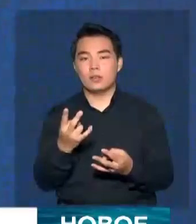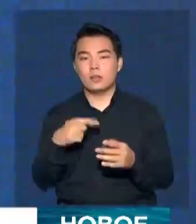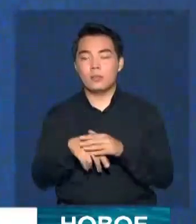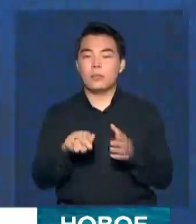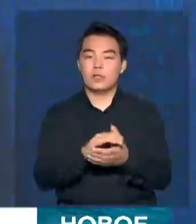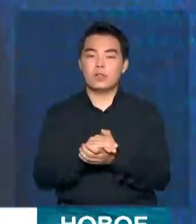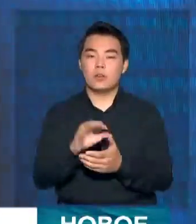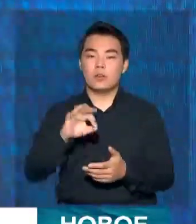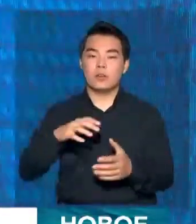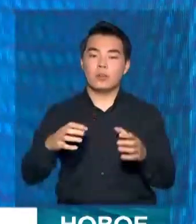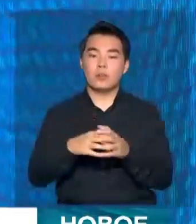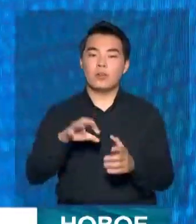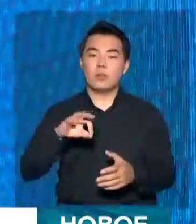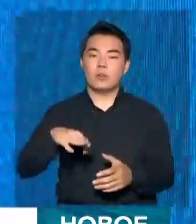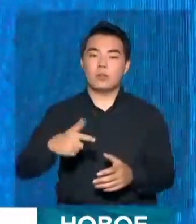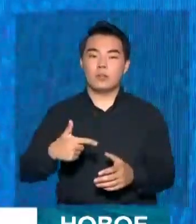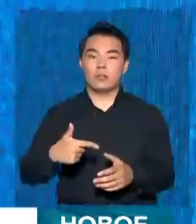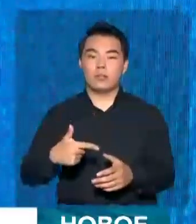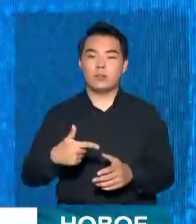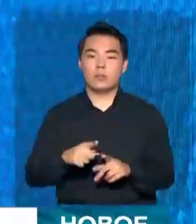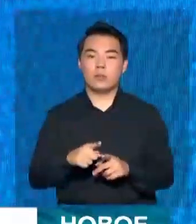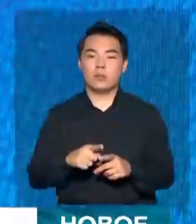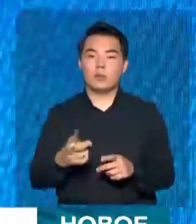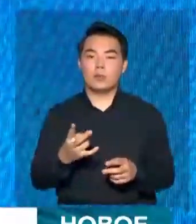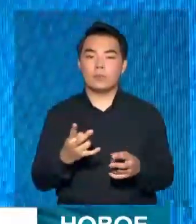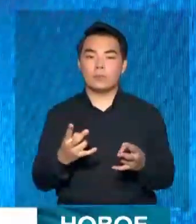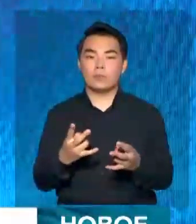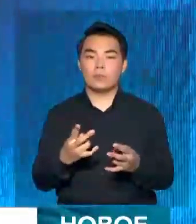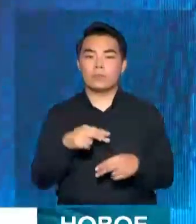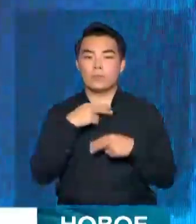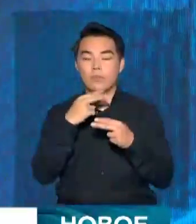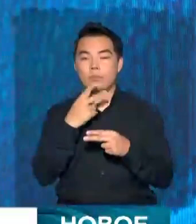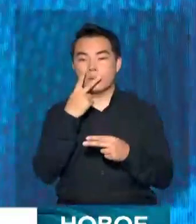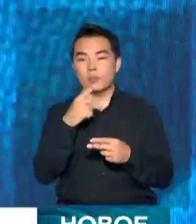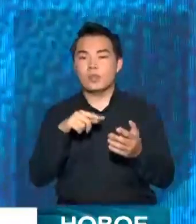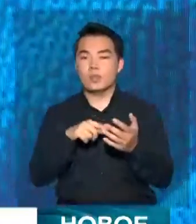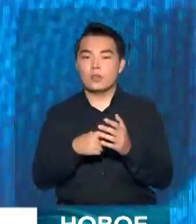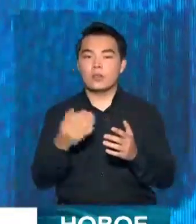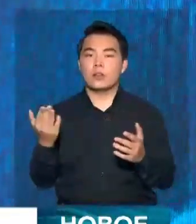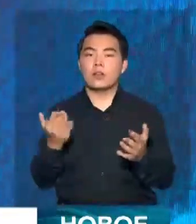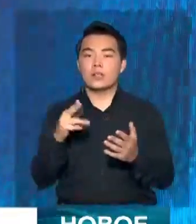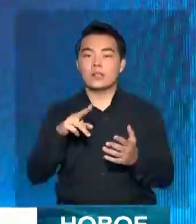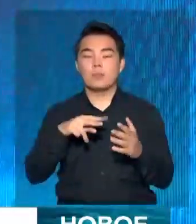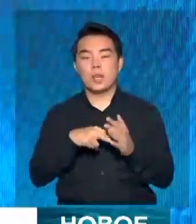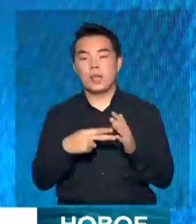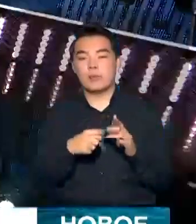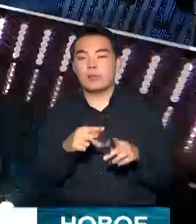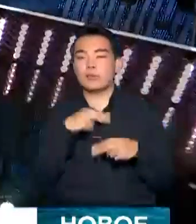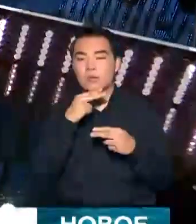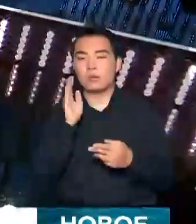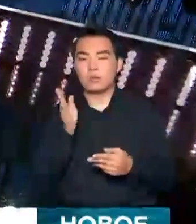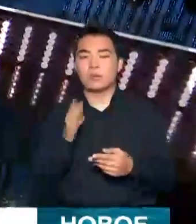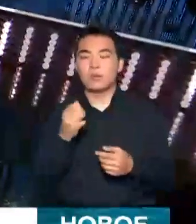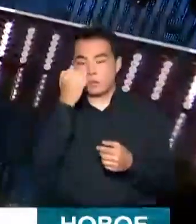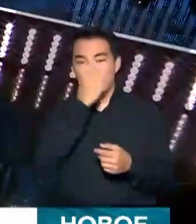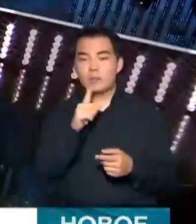Партнерство в рамках ОТГ должно основываться на равноправных началах. Только тогда мы сможем достичь каких-то результатов. Да, это очень важный месседж. Да. Спасибо,